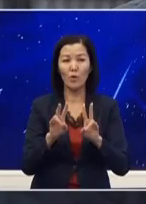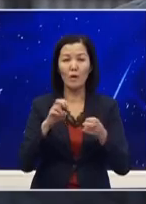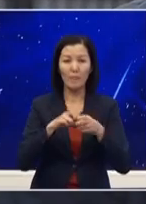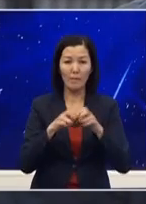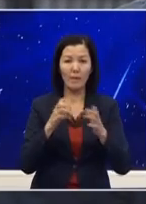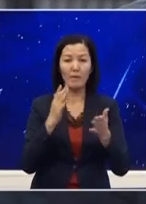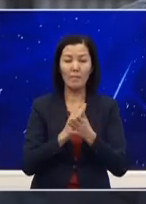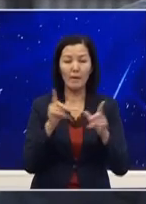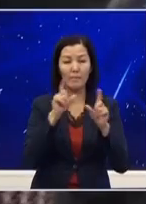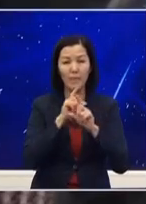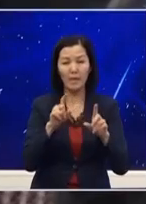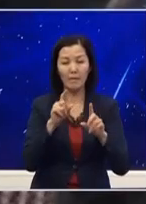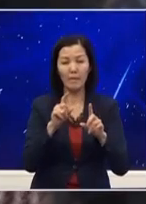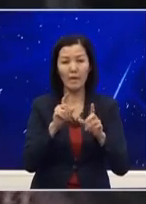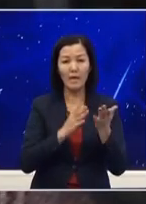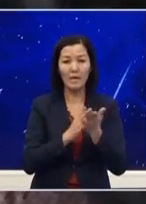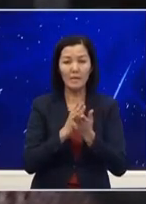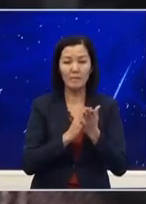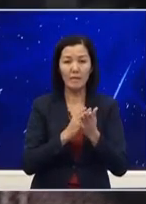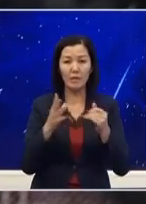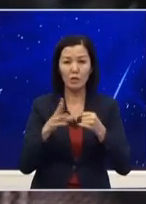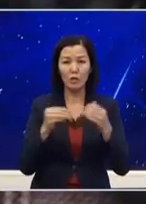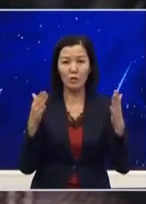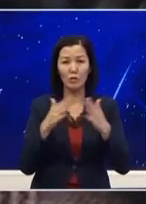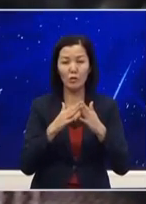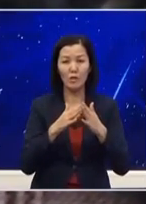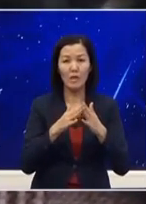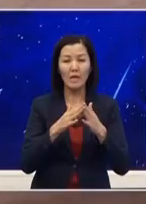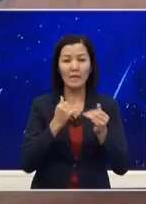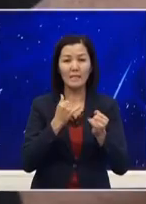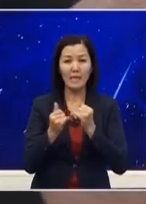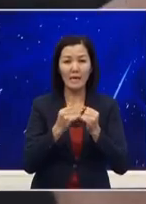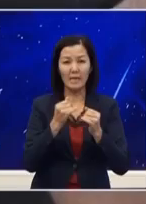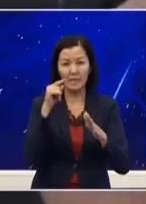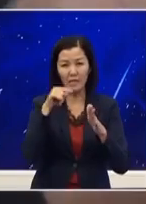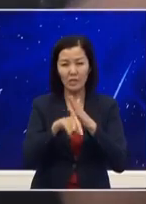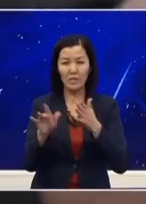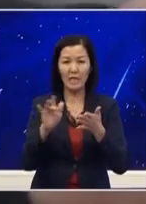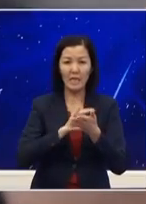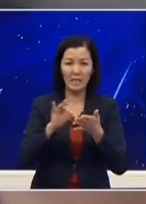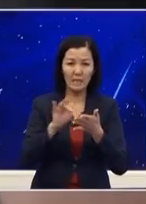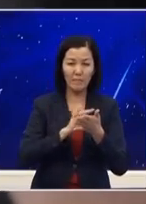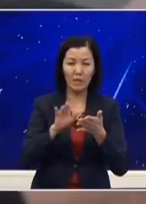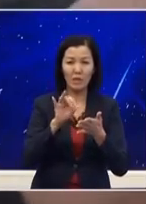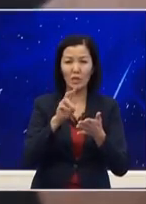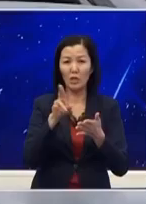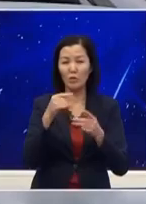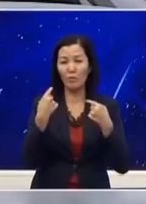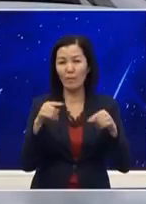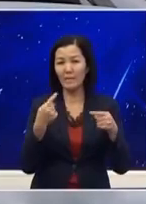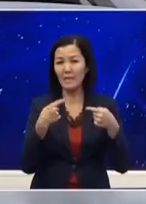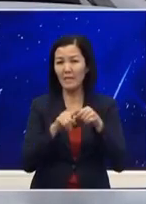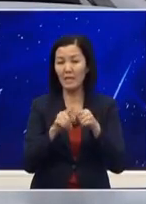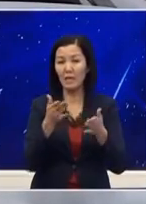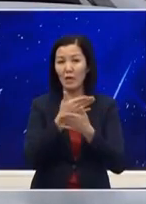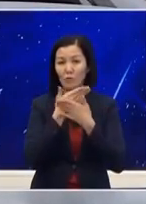емес. Мекеме өкілдерінің айтуынша жеке тұрғын үйлердің алдындағы сары қондырғының ішінде газ есептегіш, редуктор немесе басқа техникалық бөлшектер